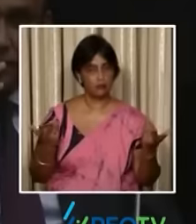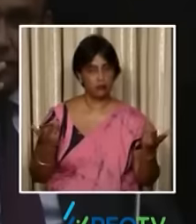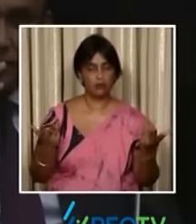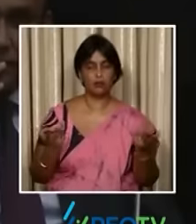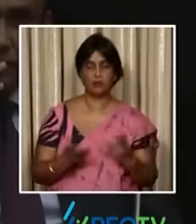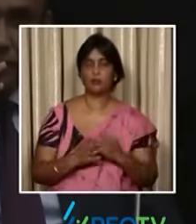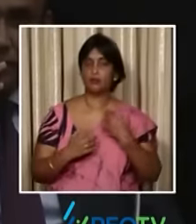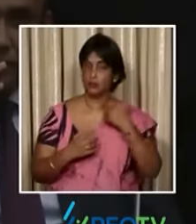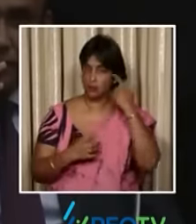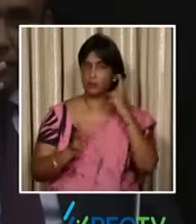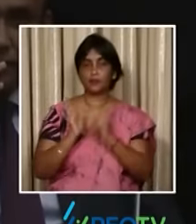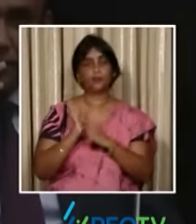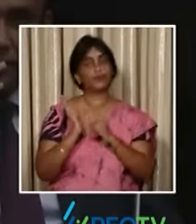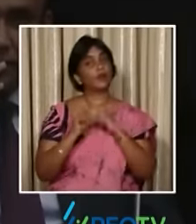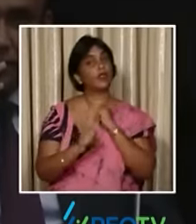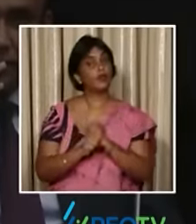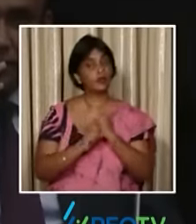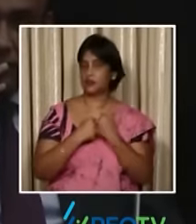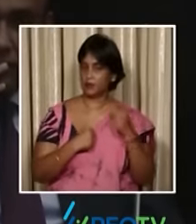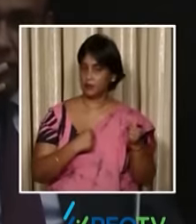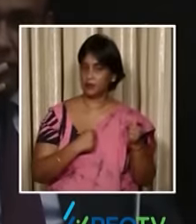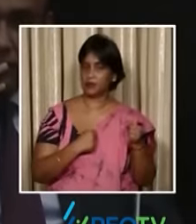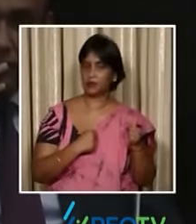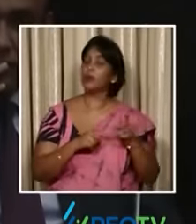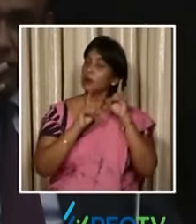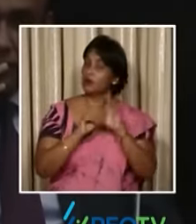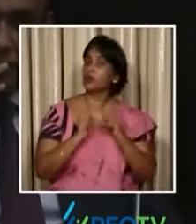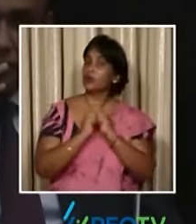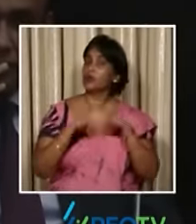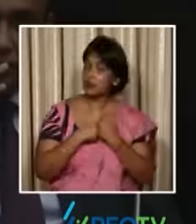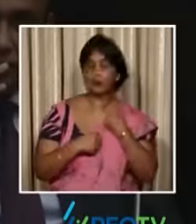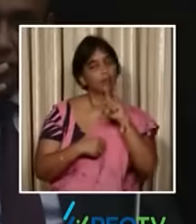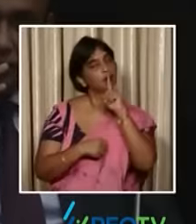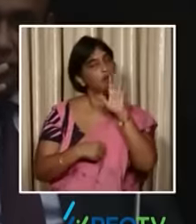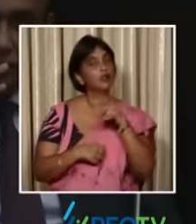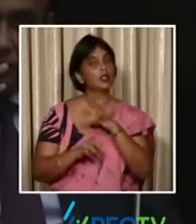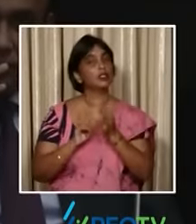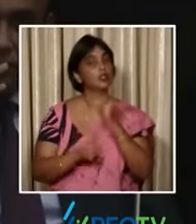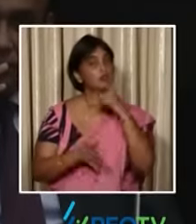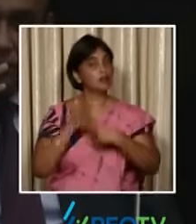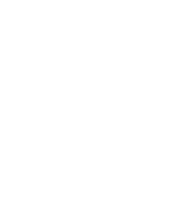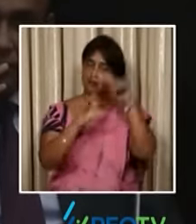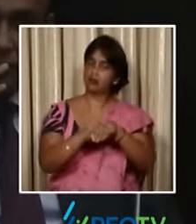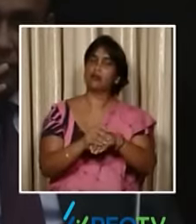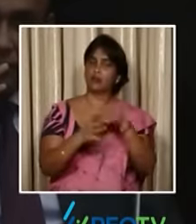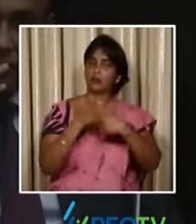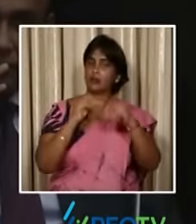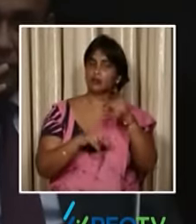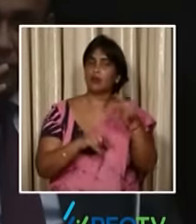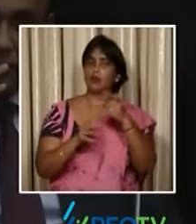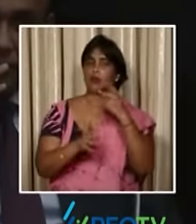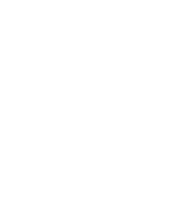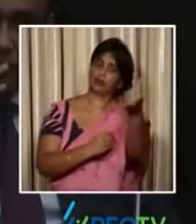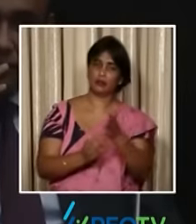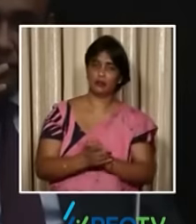බෑ. අපි දනවා LNG බලාගාර 5ක් කඩාකප්පල් කරා. එහෙනම් මුර්තිය සමිතිය වලට කියන්නට ඕන ජනාධිපතිවරණයට ඇවිල්ලා ඡන්දය ආලා ඔවුන්ට රටපාලනය